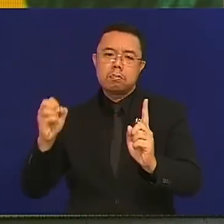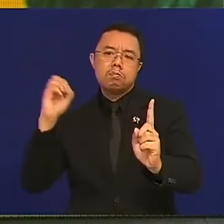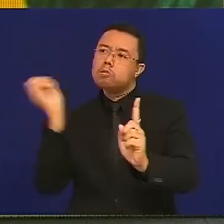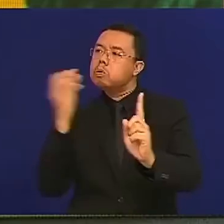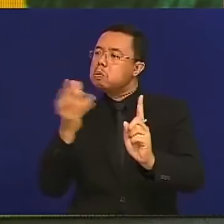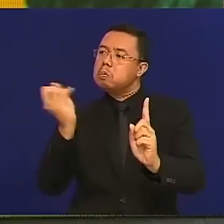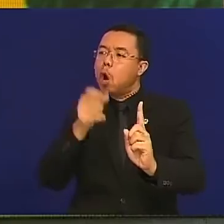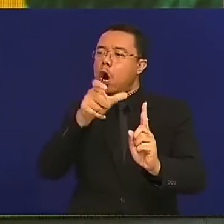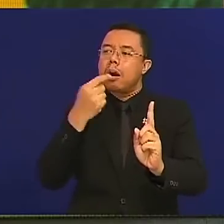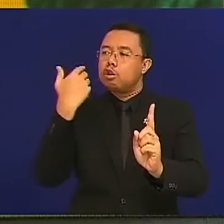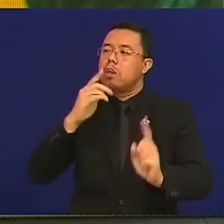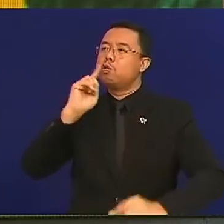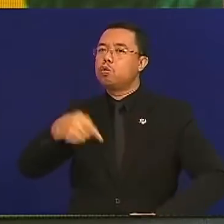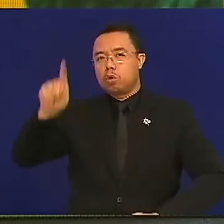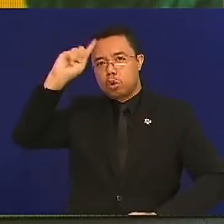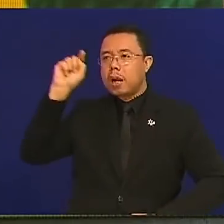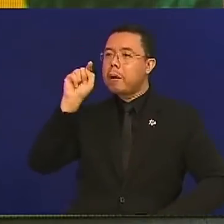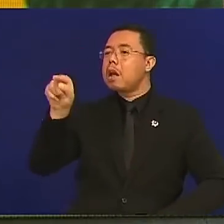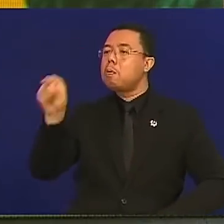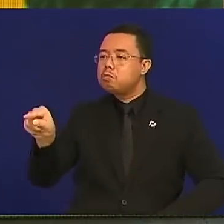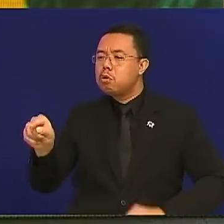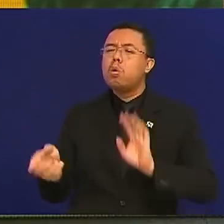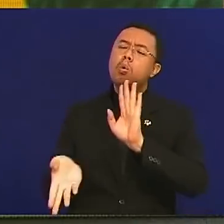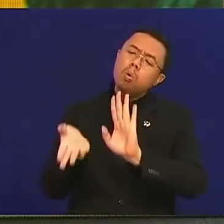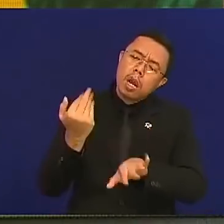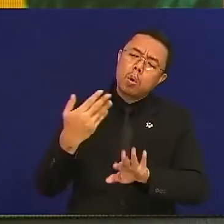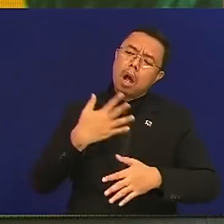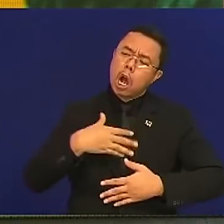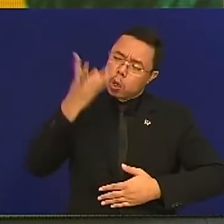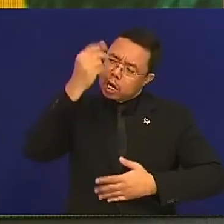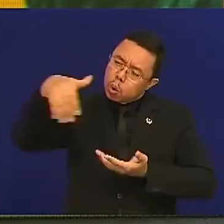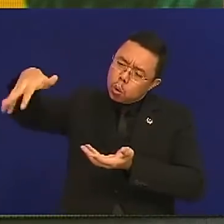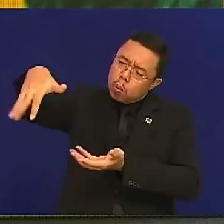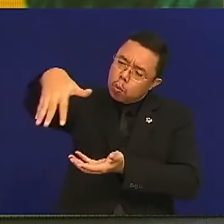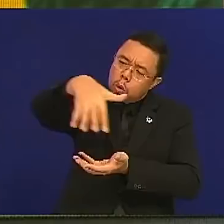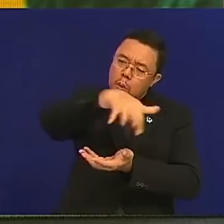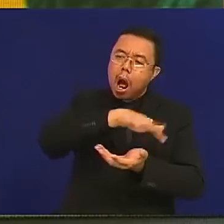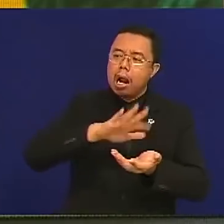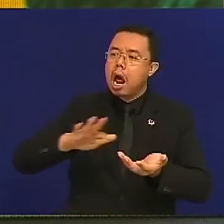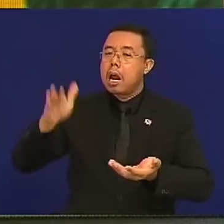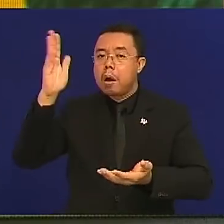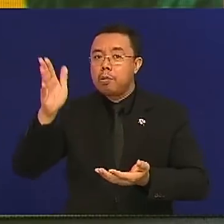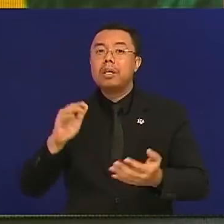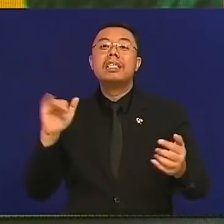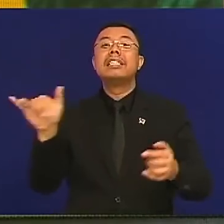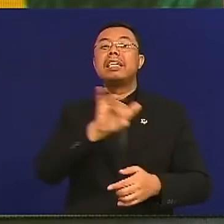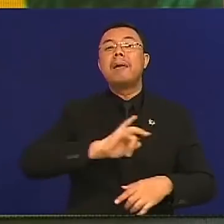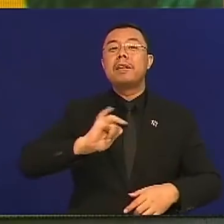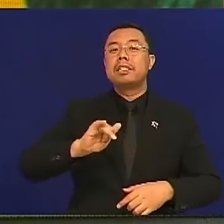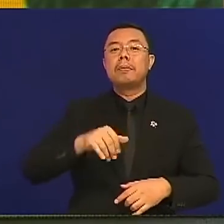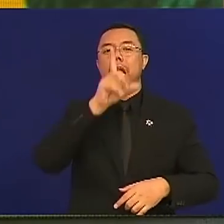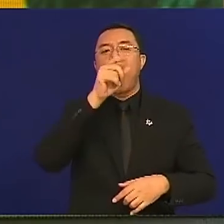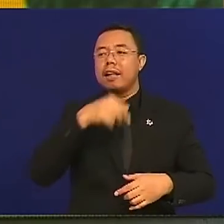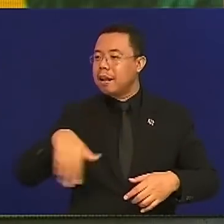diutus kepadamu. Berkali-kali aku rindu mengumpulkan anak-anakmu sama seperti induk